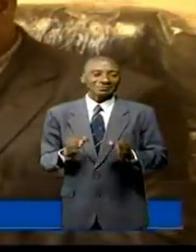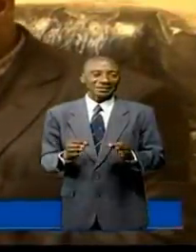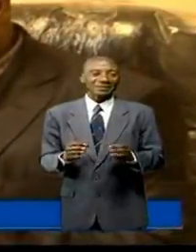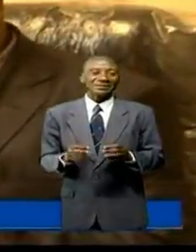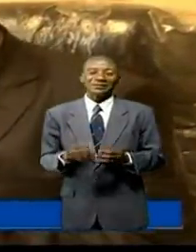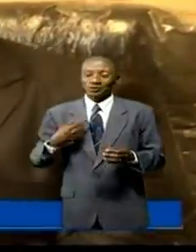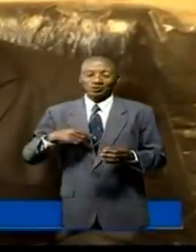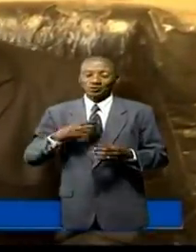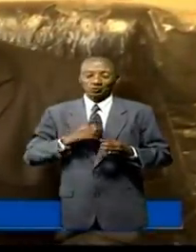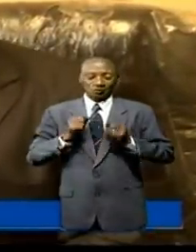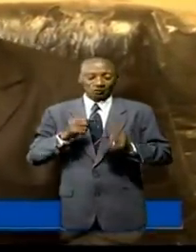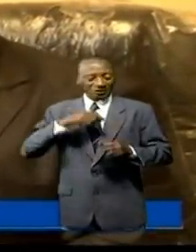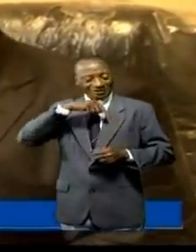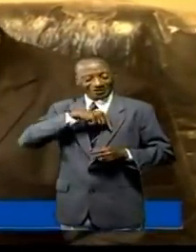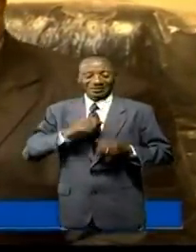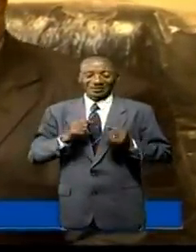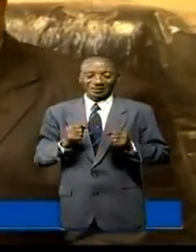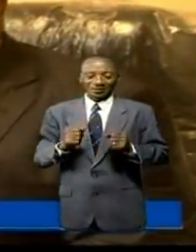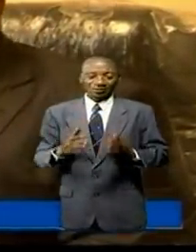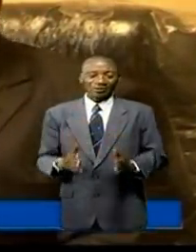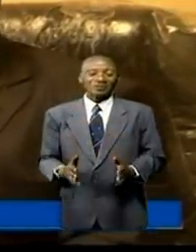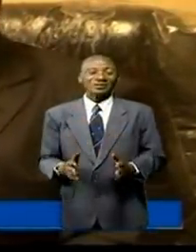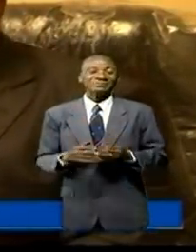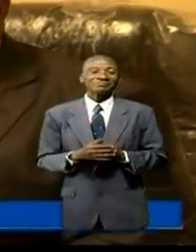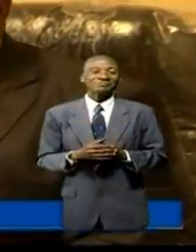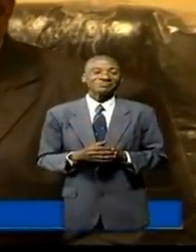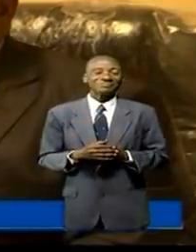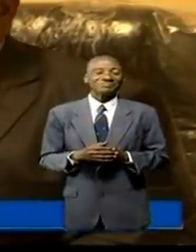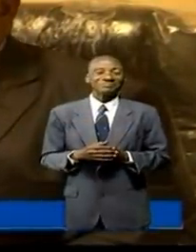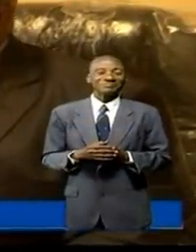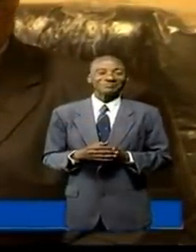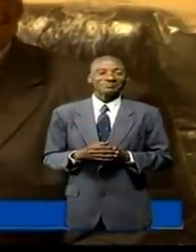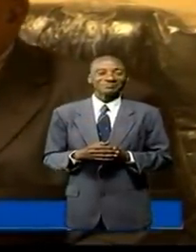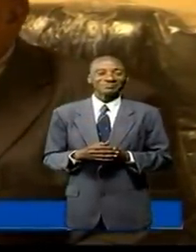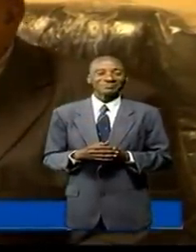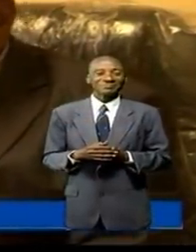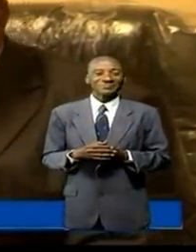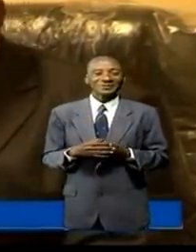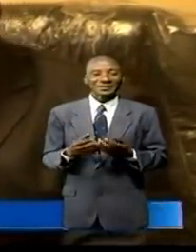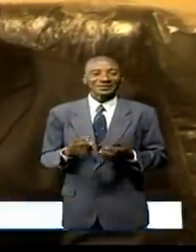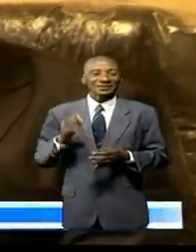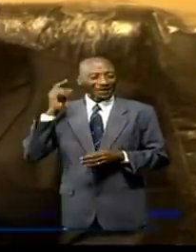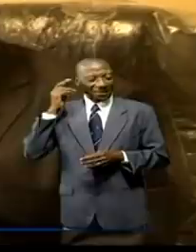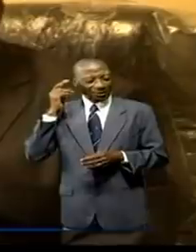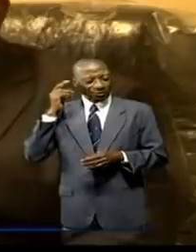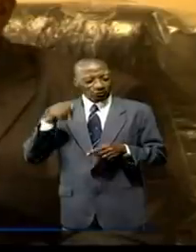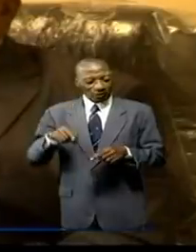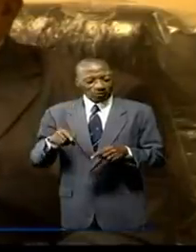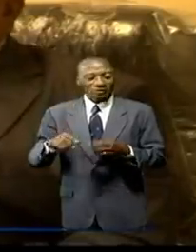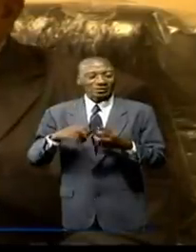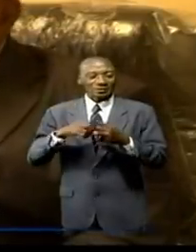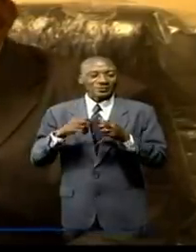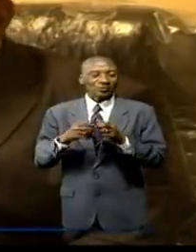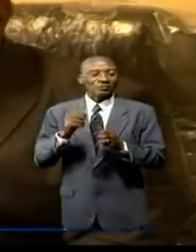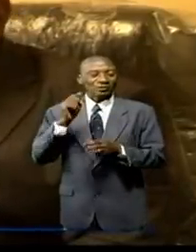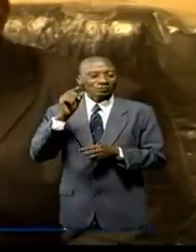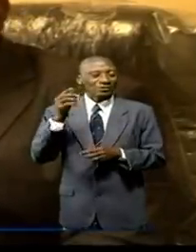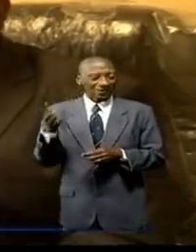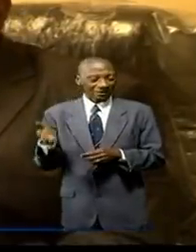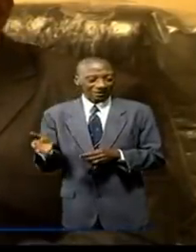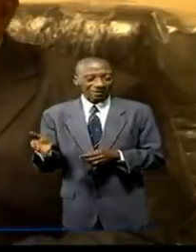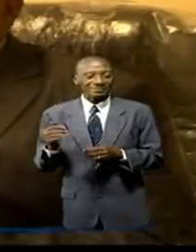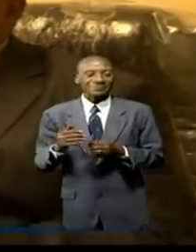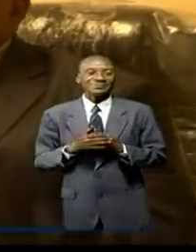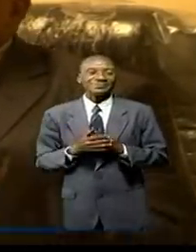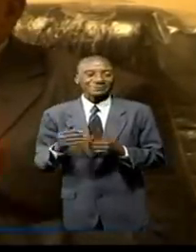que, avec le temps, la radio connaît quelques problèmes, mais elle demeure